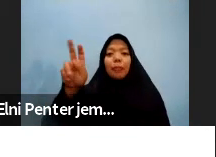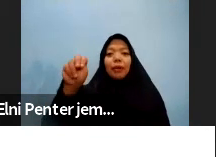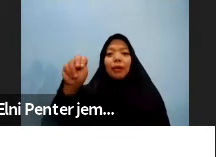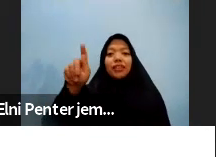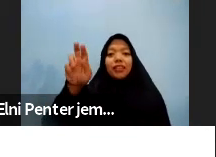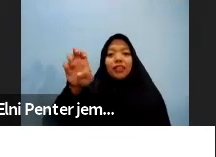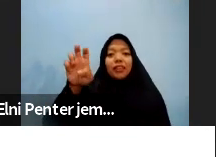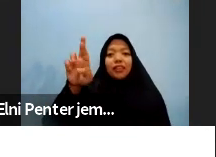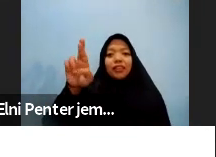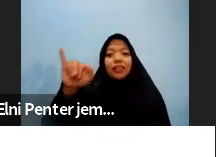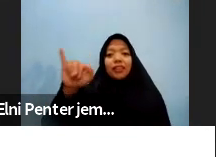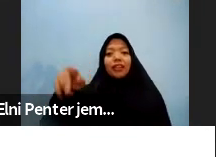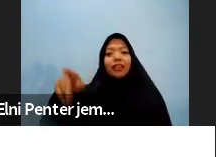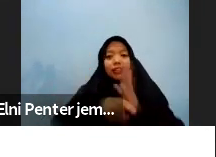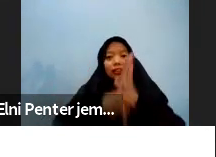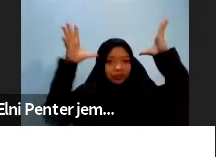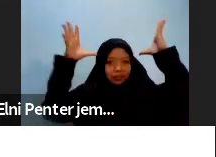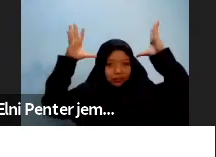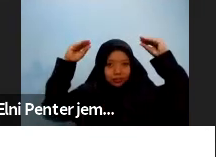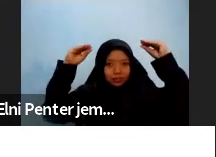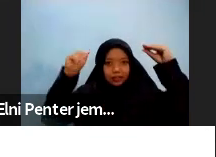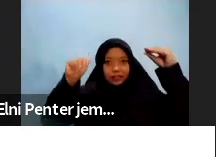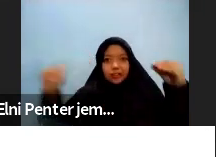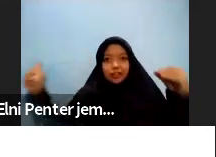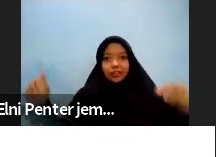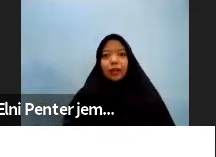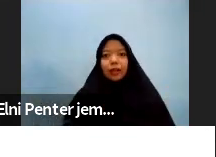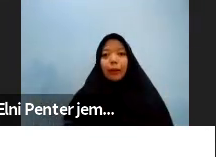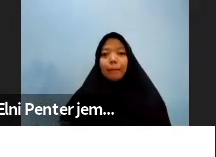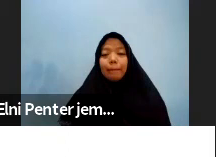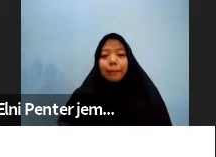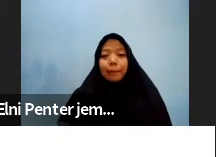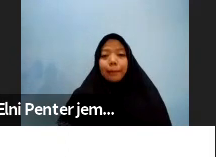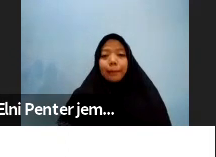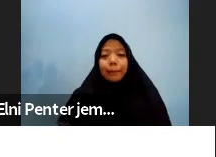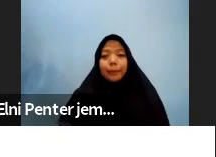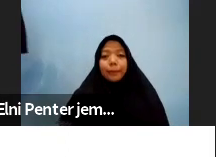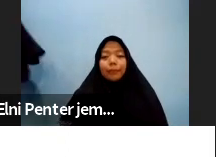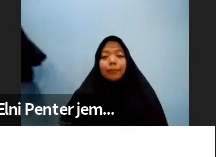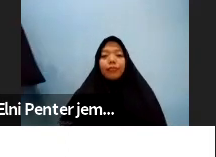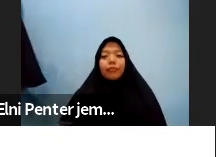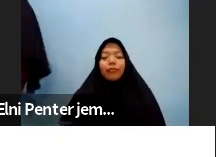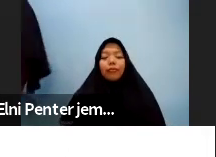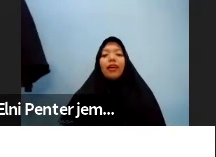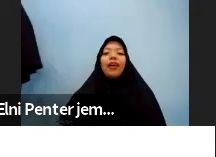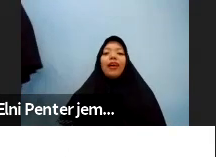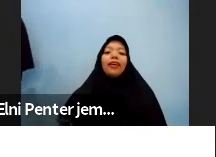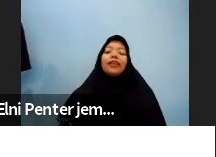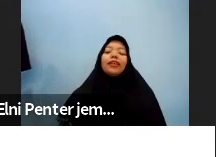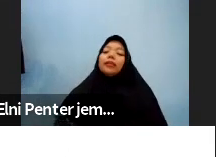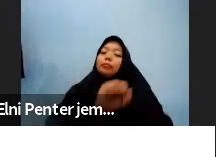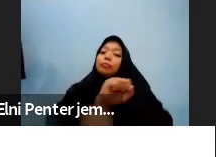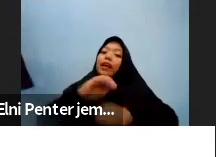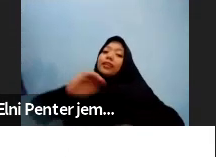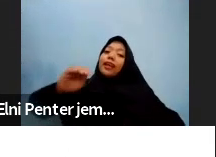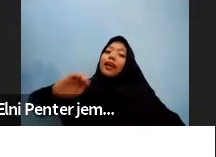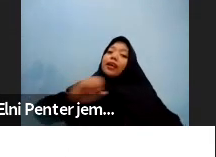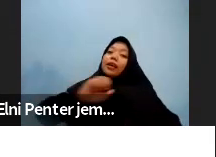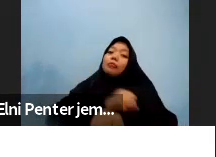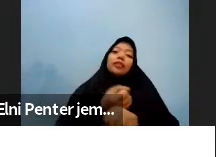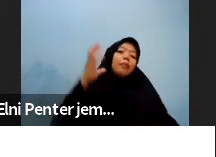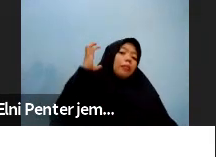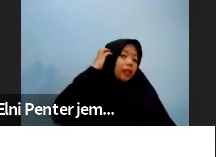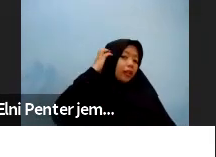bisa menggunakan televisi memanfaatkan televisi mendengarkan radio radio radium lalu kita